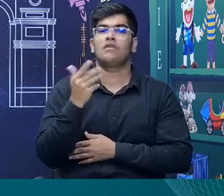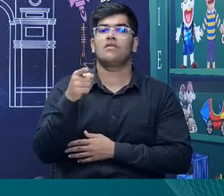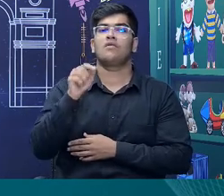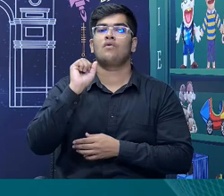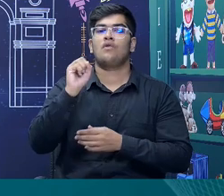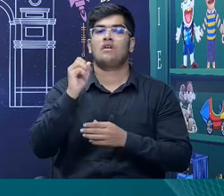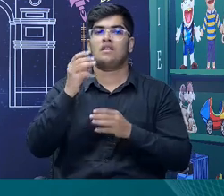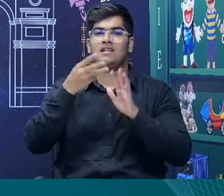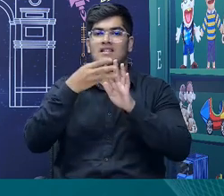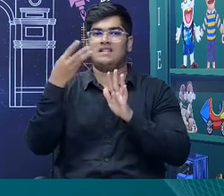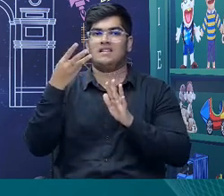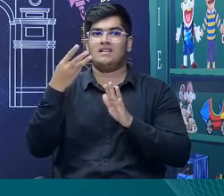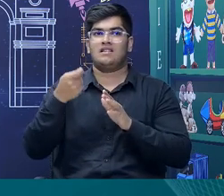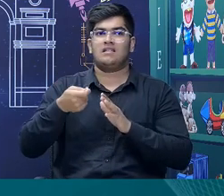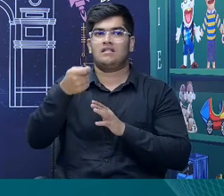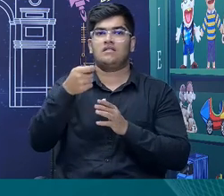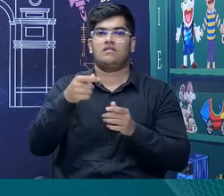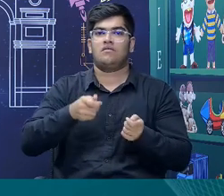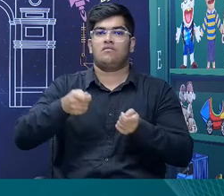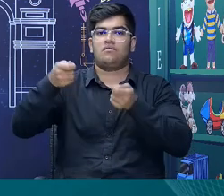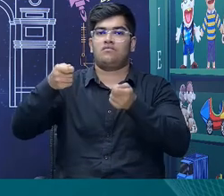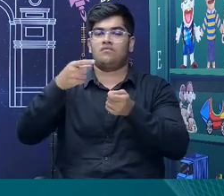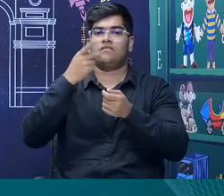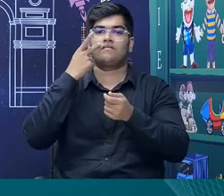त्रिशूल उठाया त्रिशूल